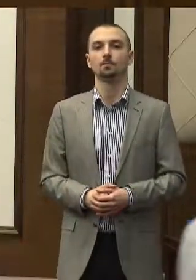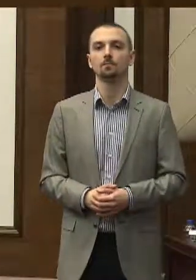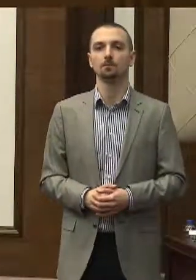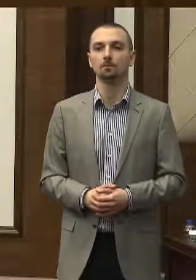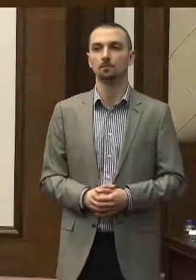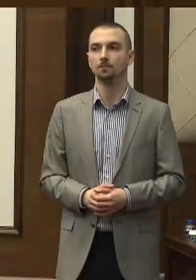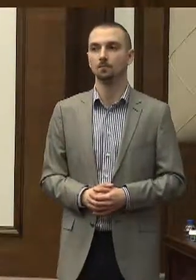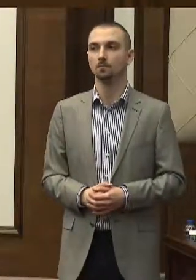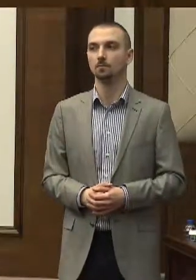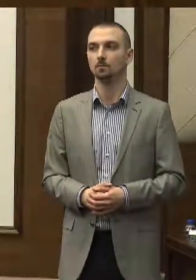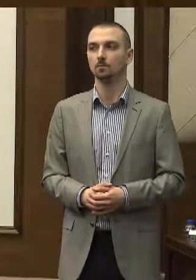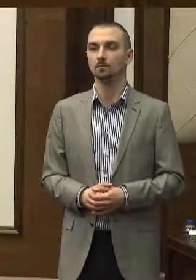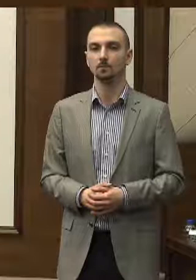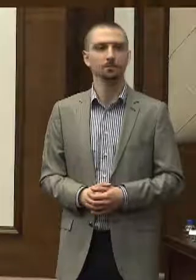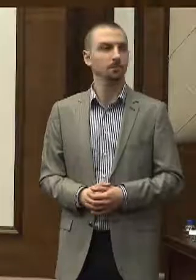Recep Bey'in